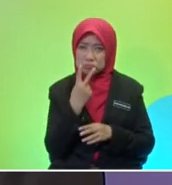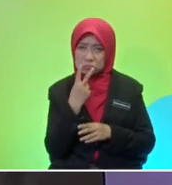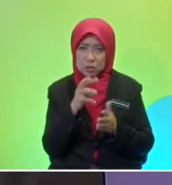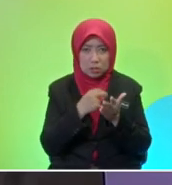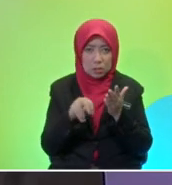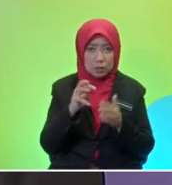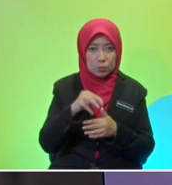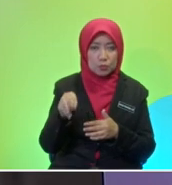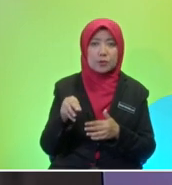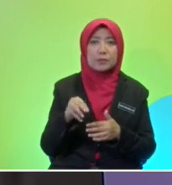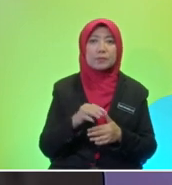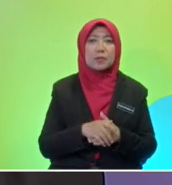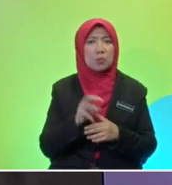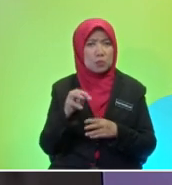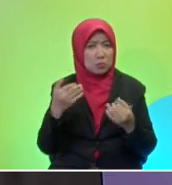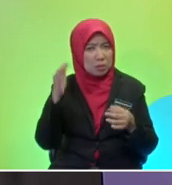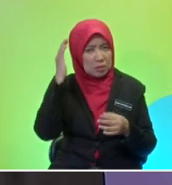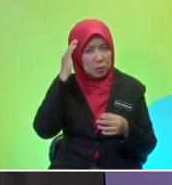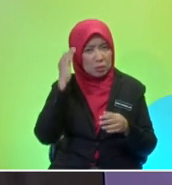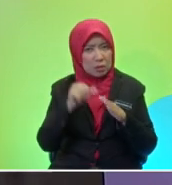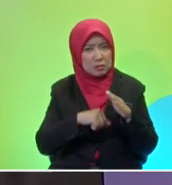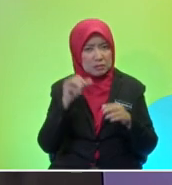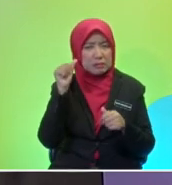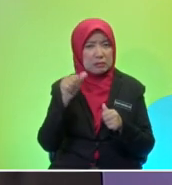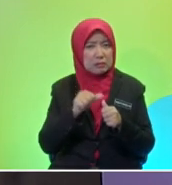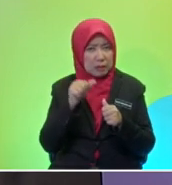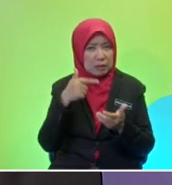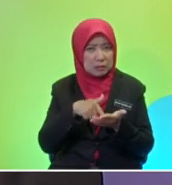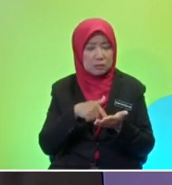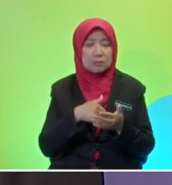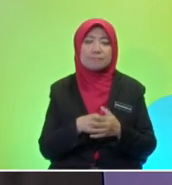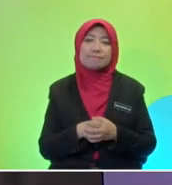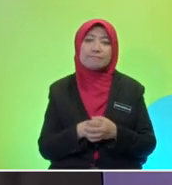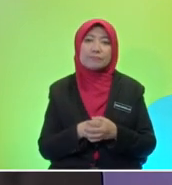pengertian masih ingatkah tentang